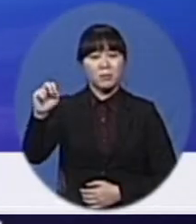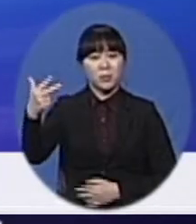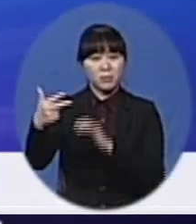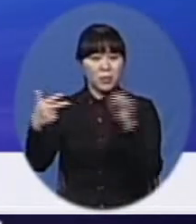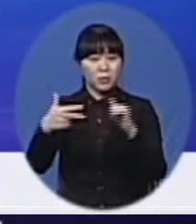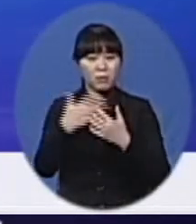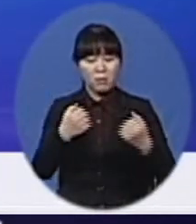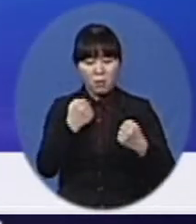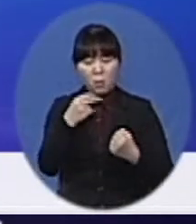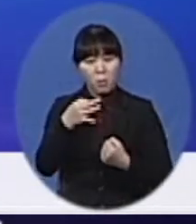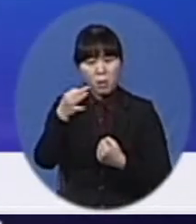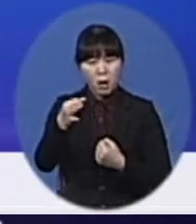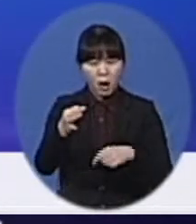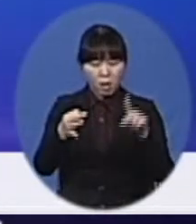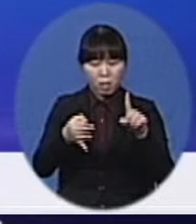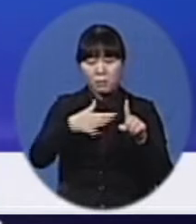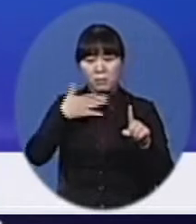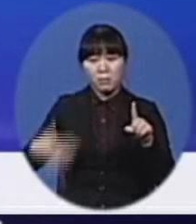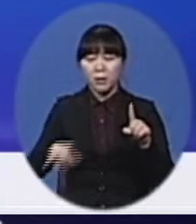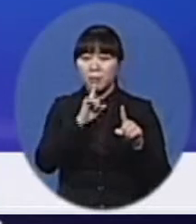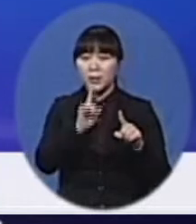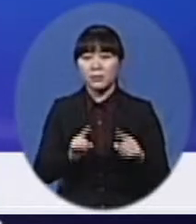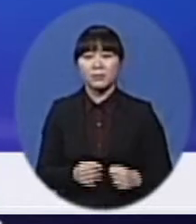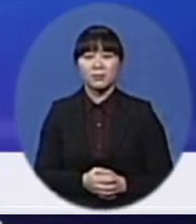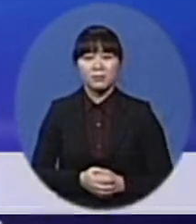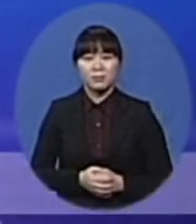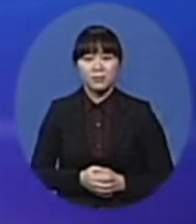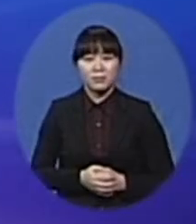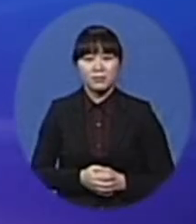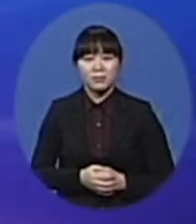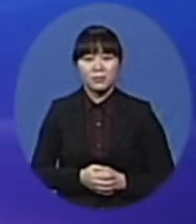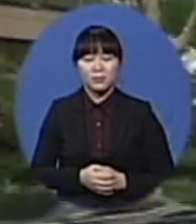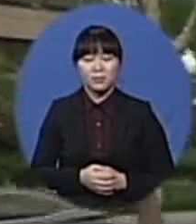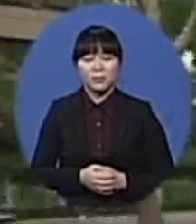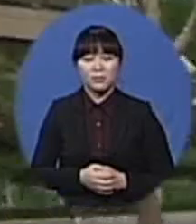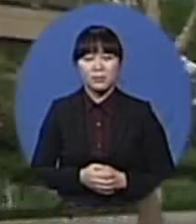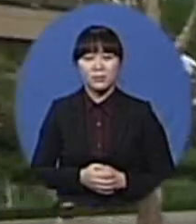4,827명이 건강보험료를 단 한 푼도 내지 않은 것으로 나타났습니다.